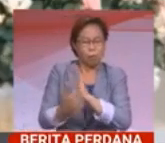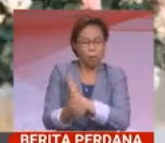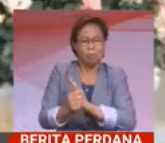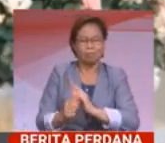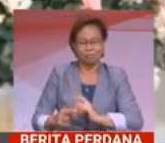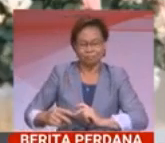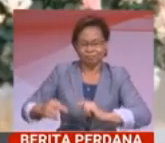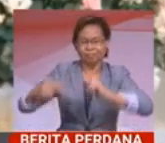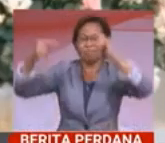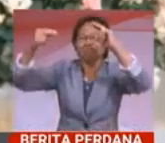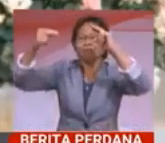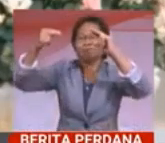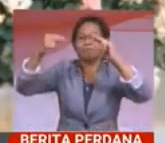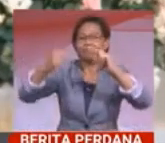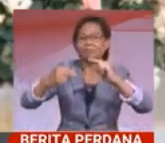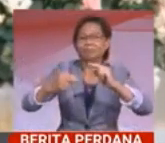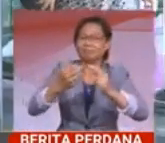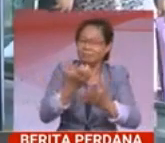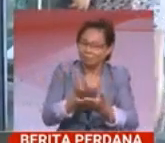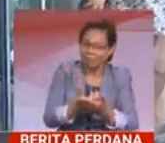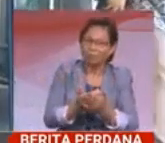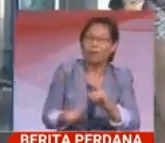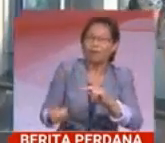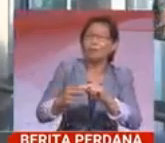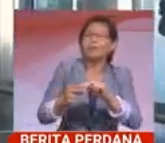meningkatkan ekonomi keluarga